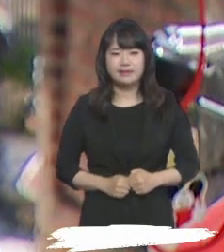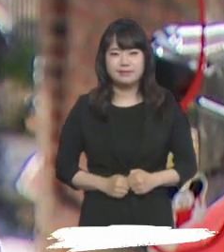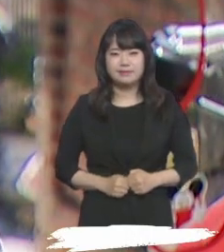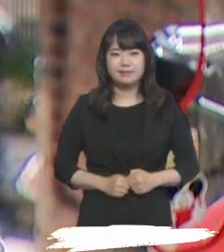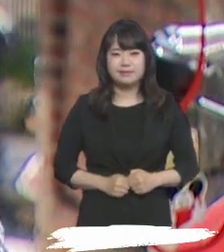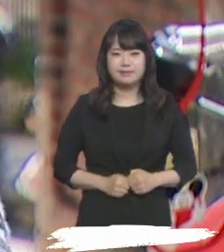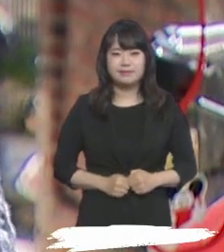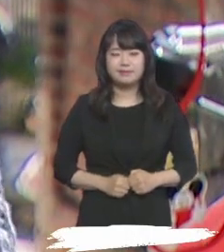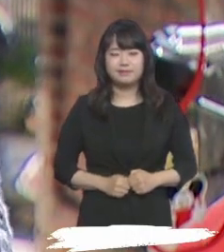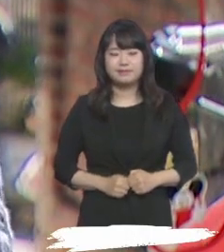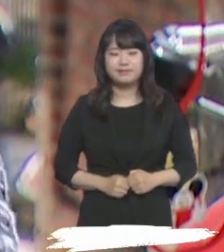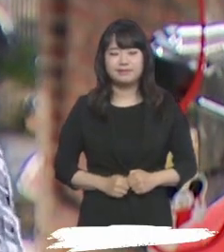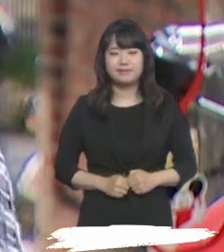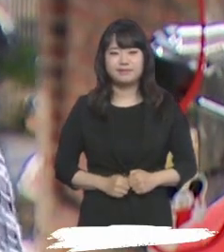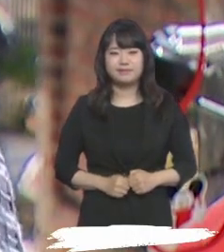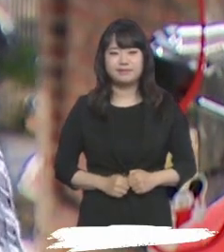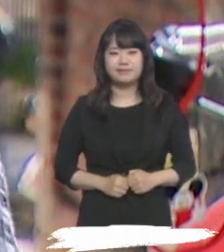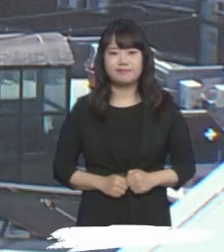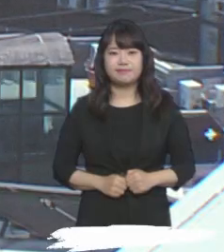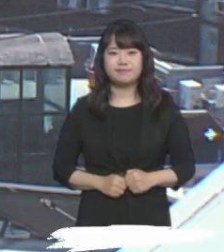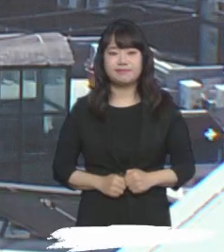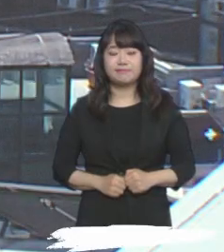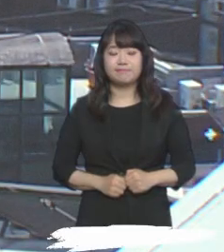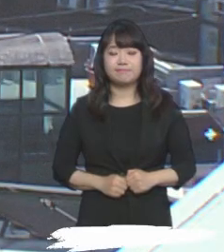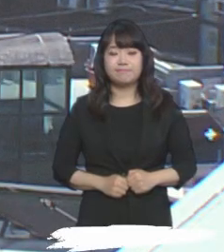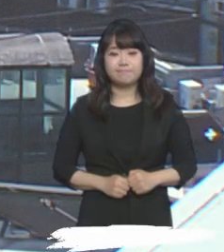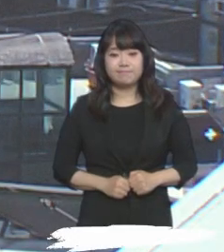BTV 뉴스 이재원입니다.